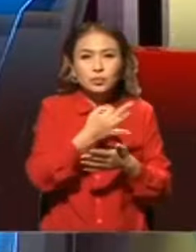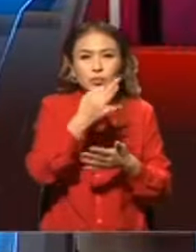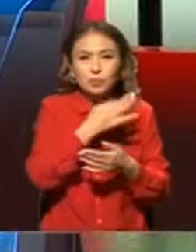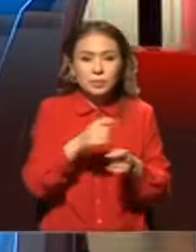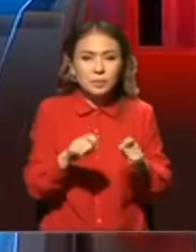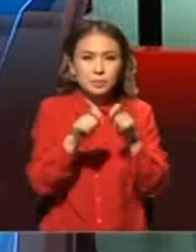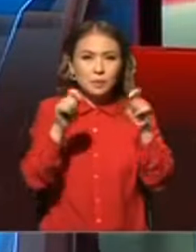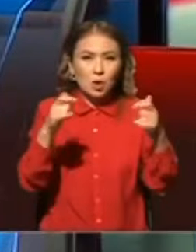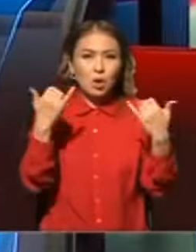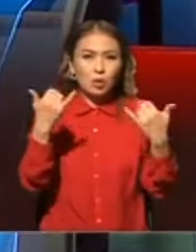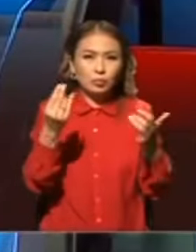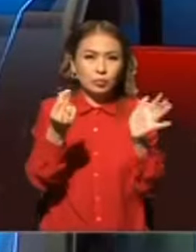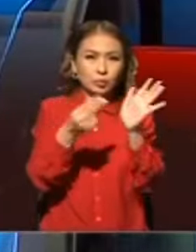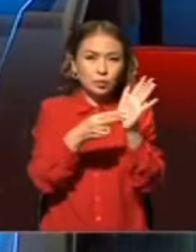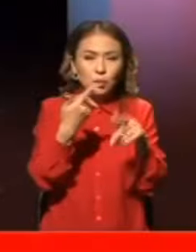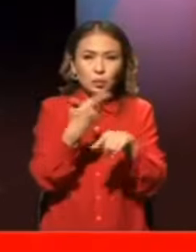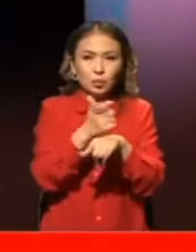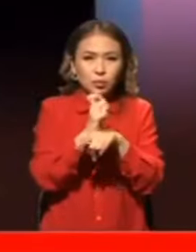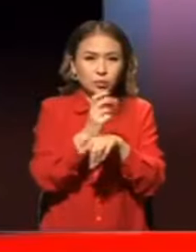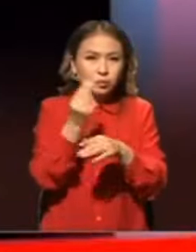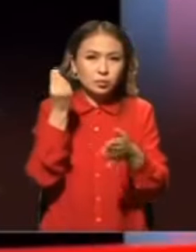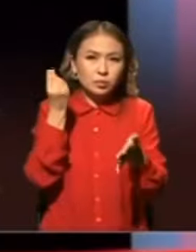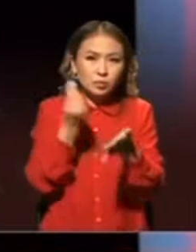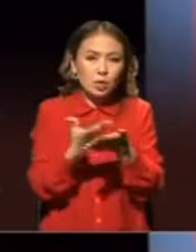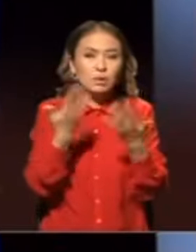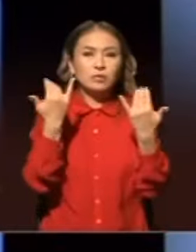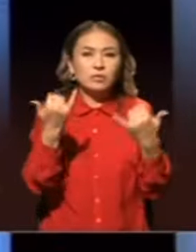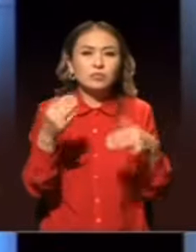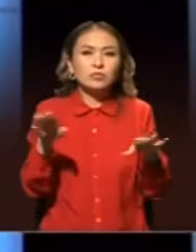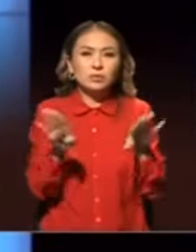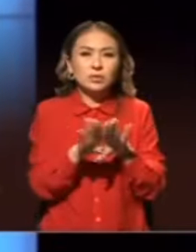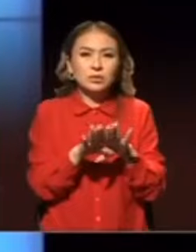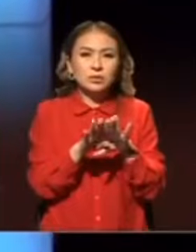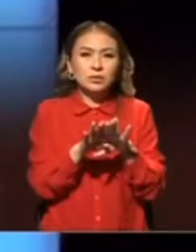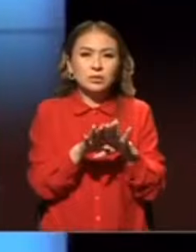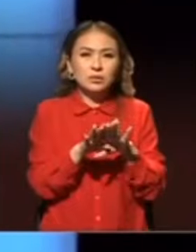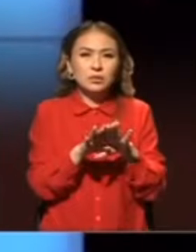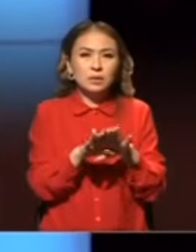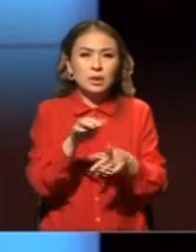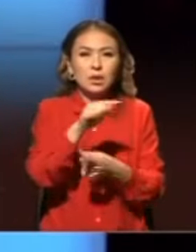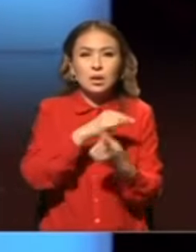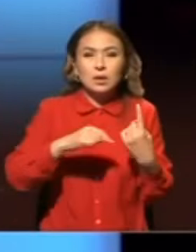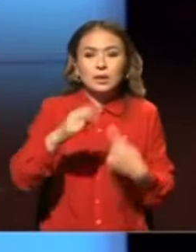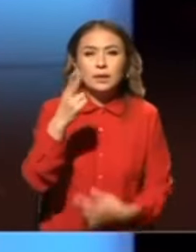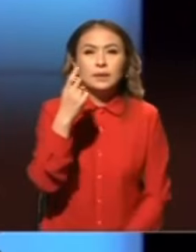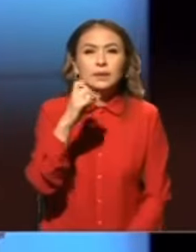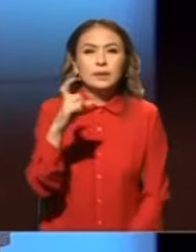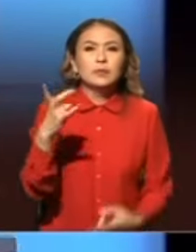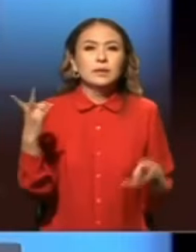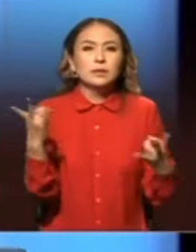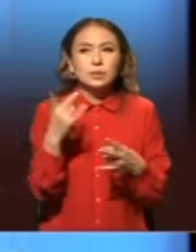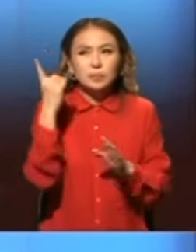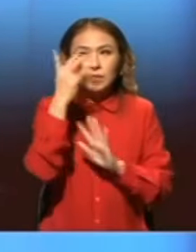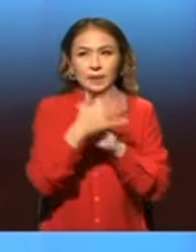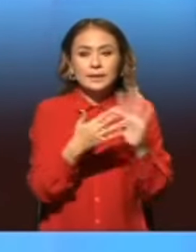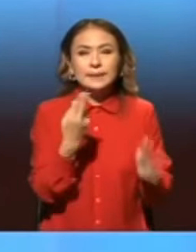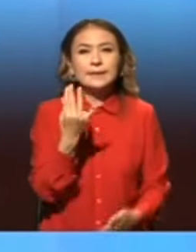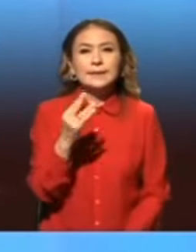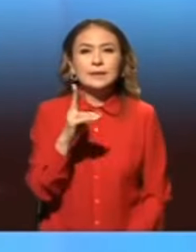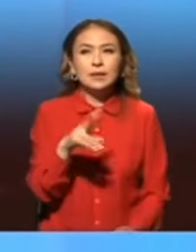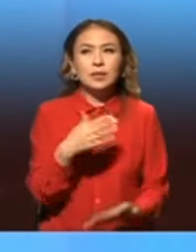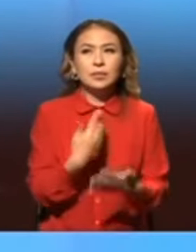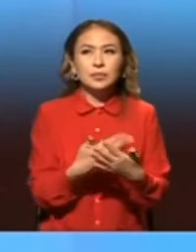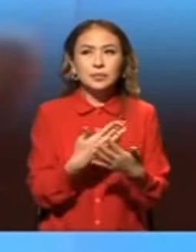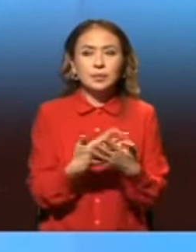жоқ. Ал қазір оның бағасы өте құлдырап кетті. Міне осындай жағдайда өңдеу цехтары болу керек. түсініп тұрсыз ғой, цикл. Басынан